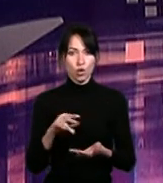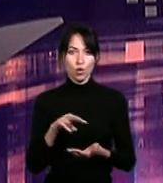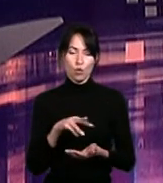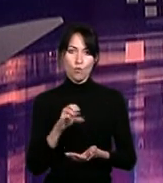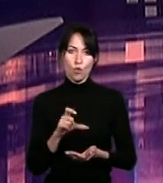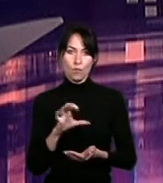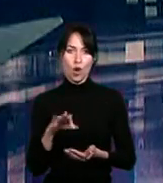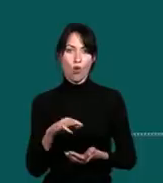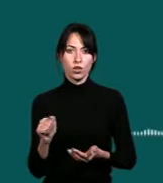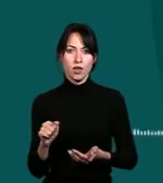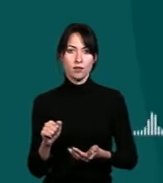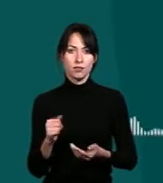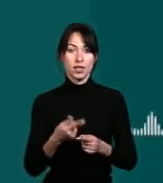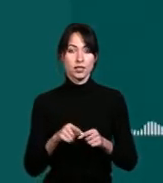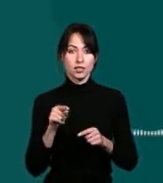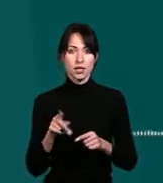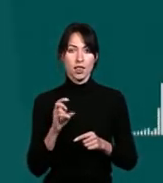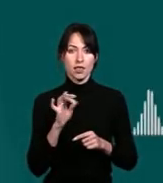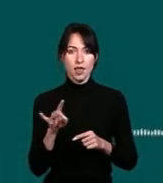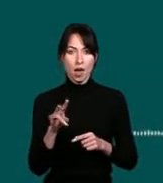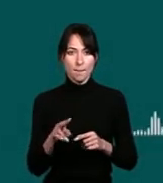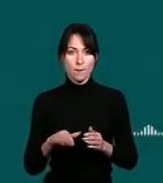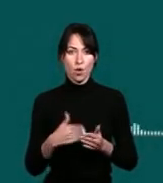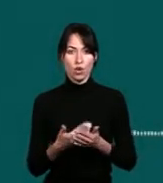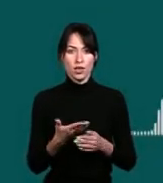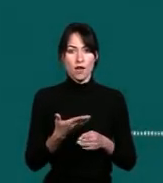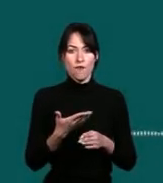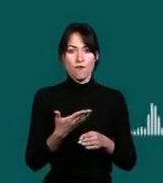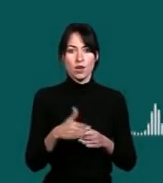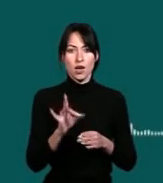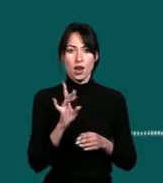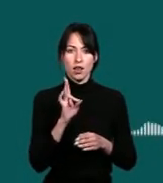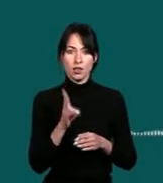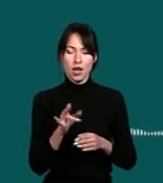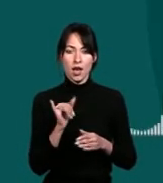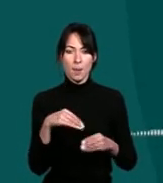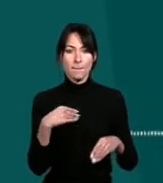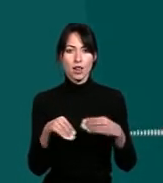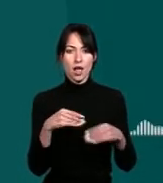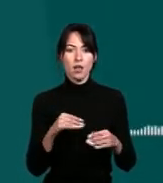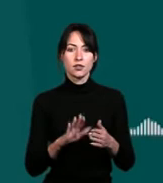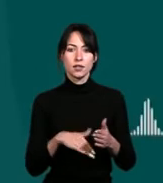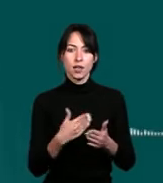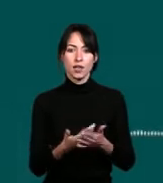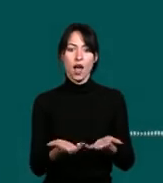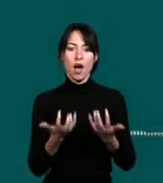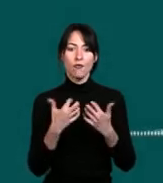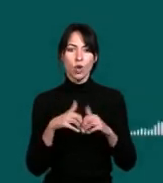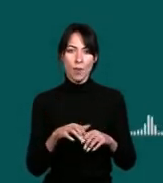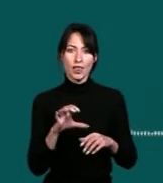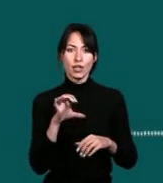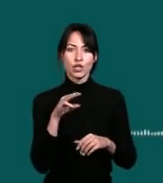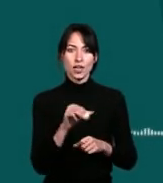Любов Махота. Це набори для виділення РНК. Та пластик для автоматичних